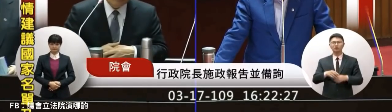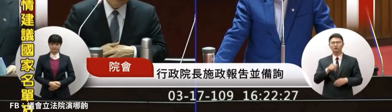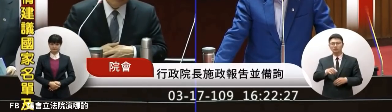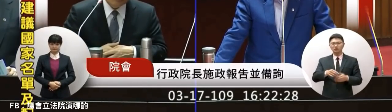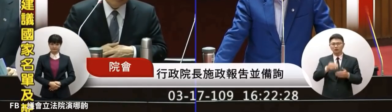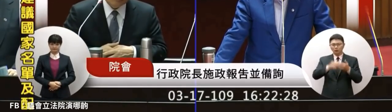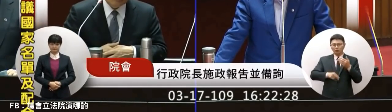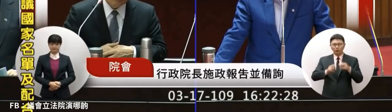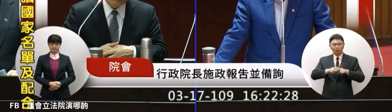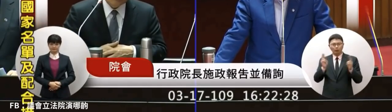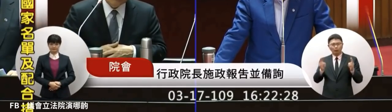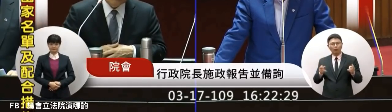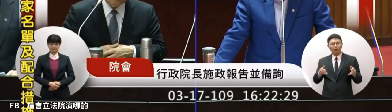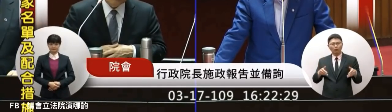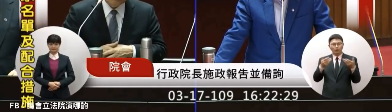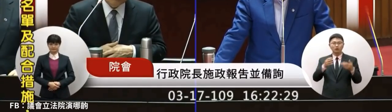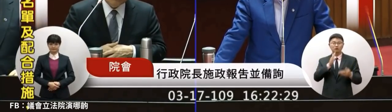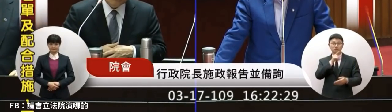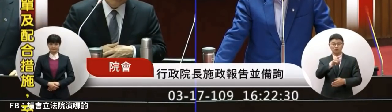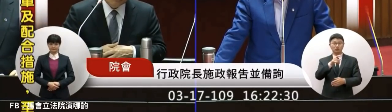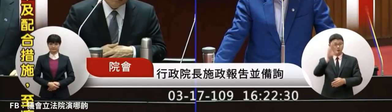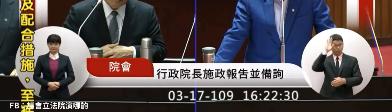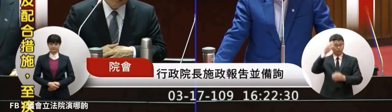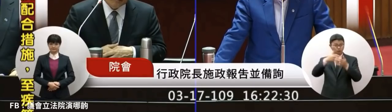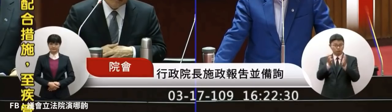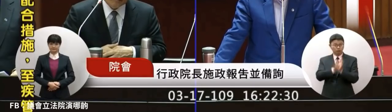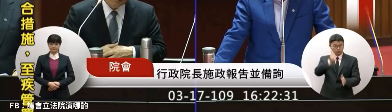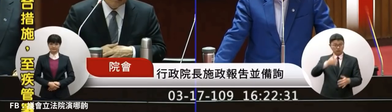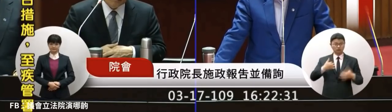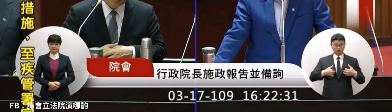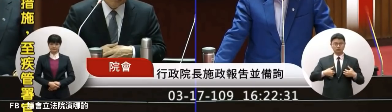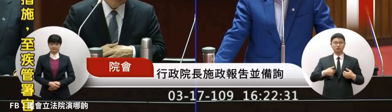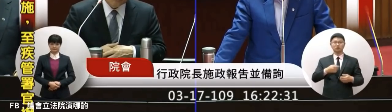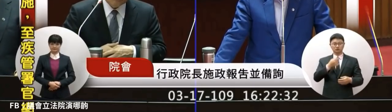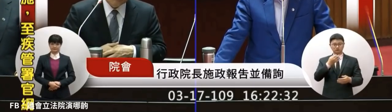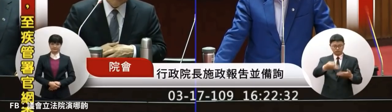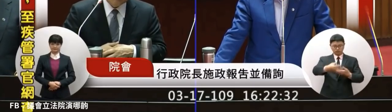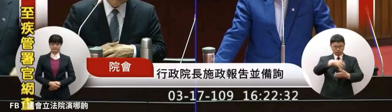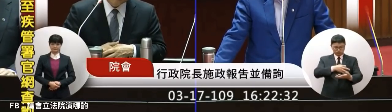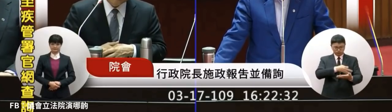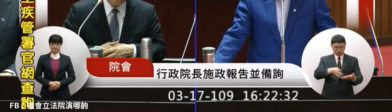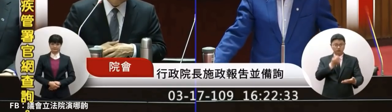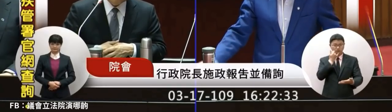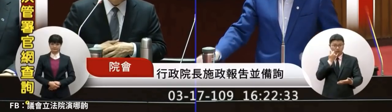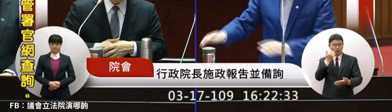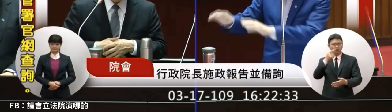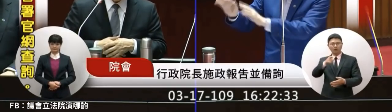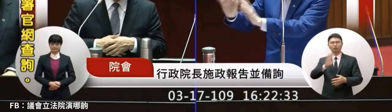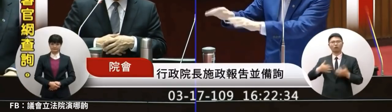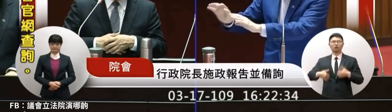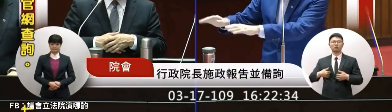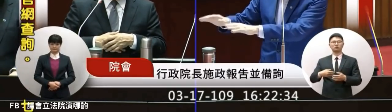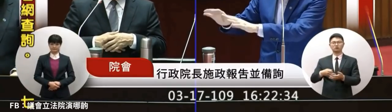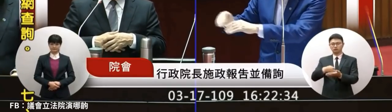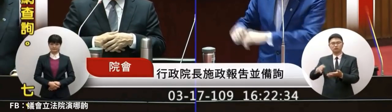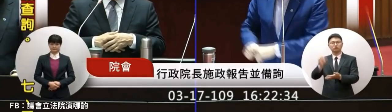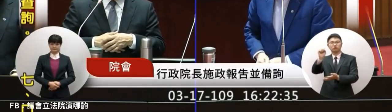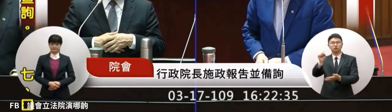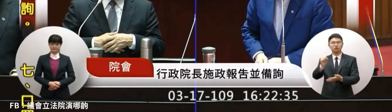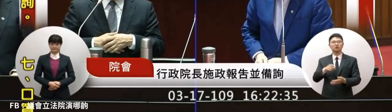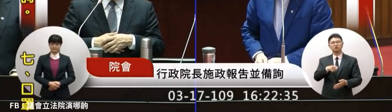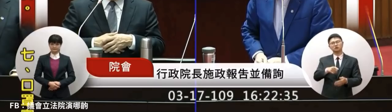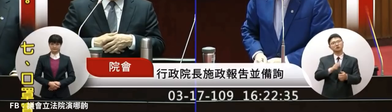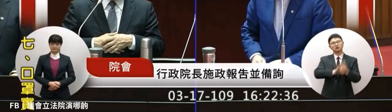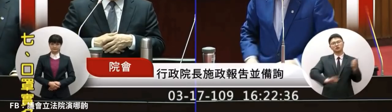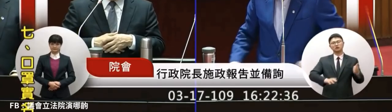定？是他苏部长高兴他就可以认定，他不高兴他就可以不认定。你这个让我们第一线的税务